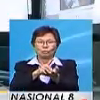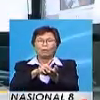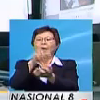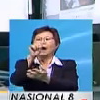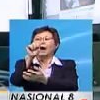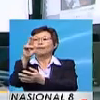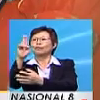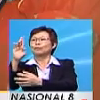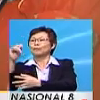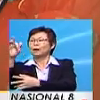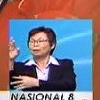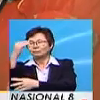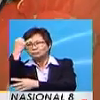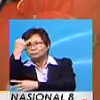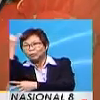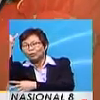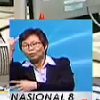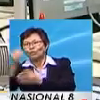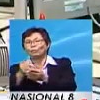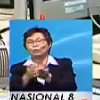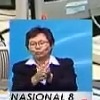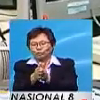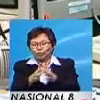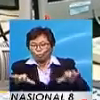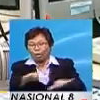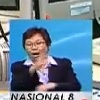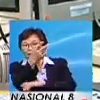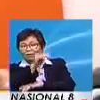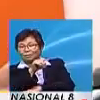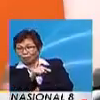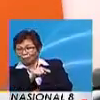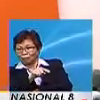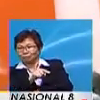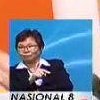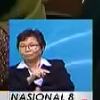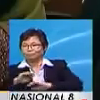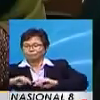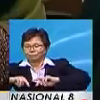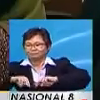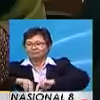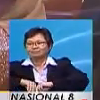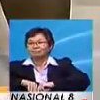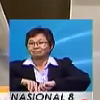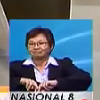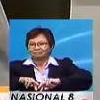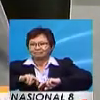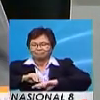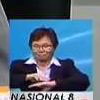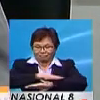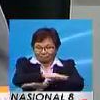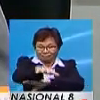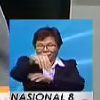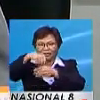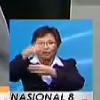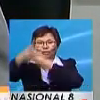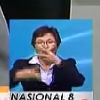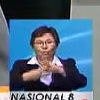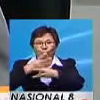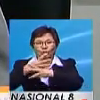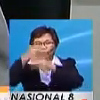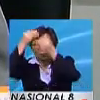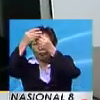Bakar yang berpandangan usaha dilakukan RTM bakal memberi satu impak dalam dunia penyiaran kalau RTM